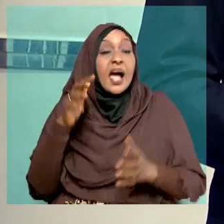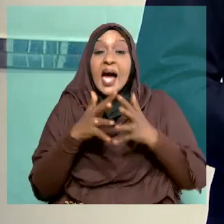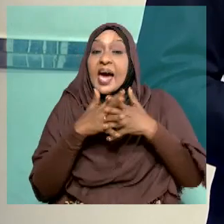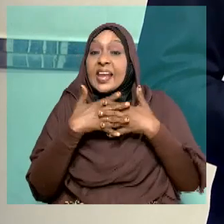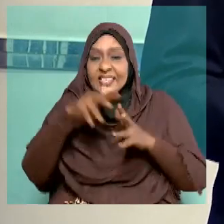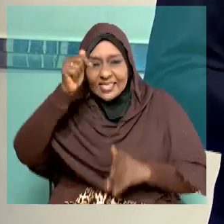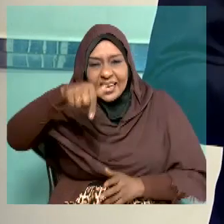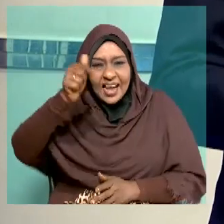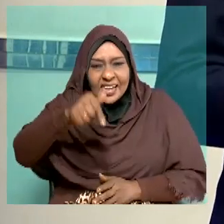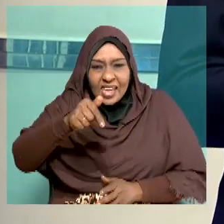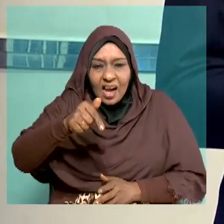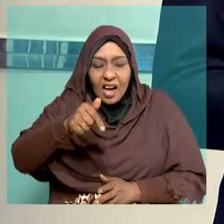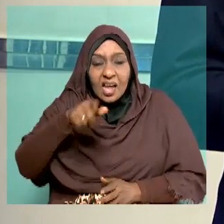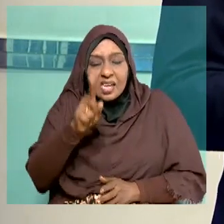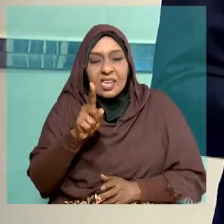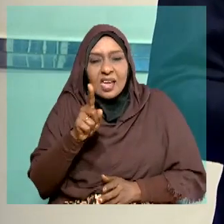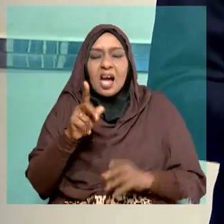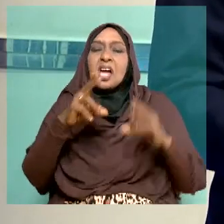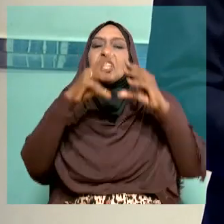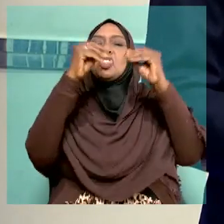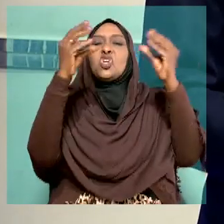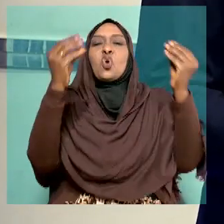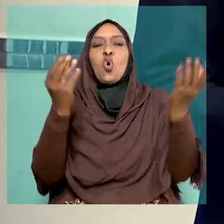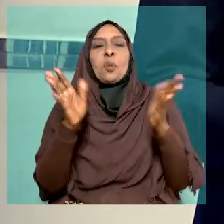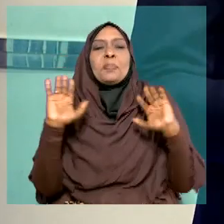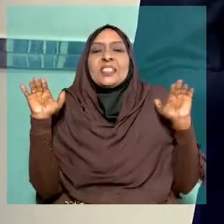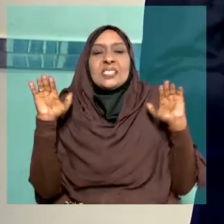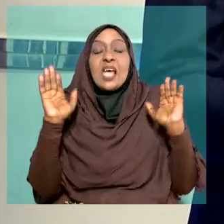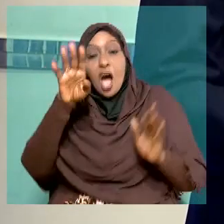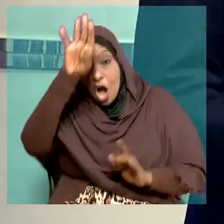القائمة ديكورية، وبات الولاة